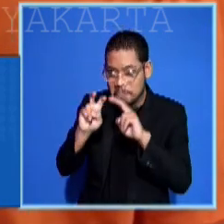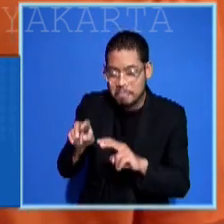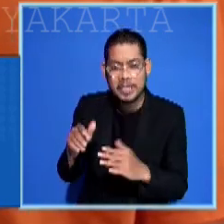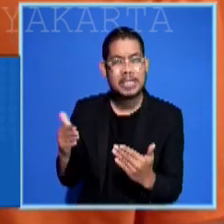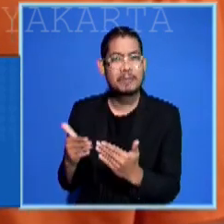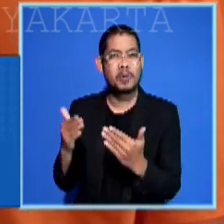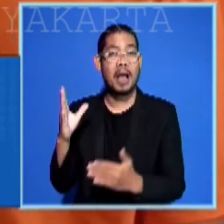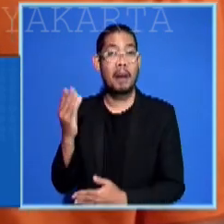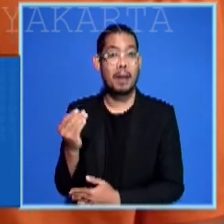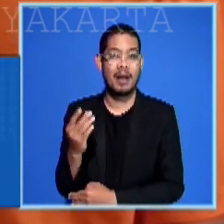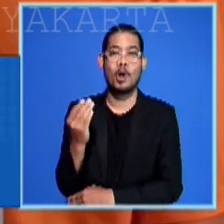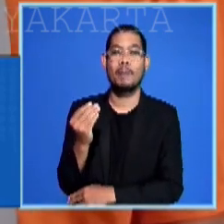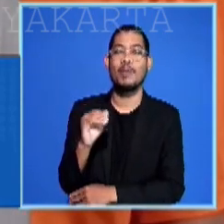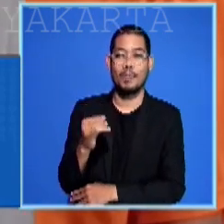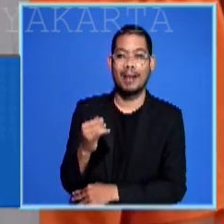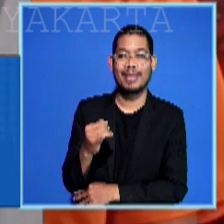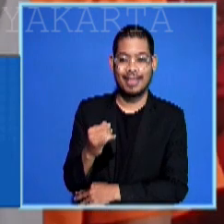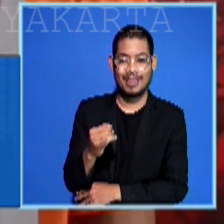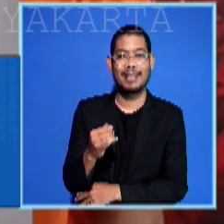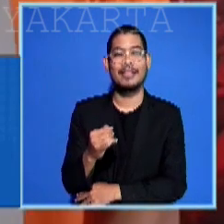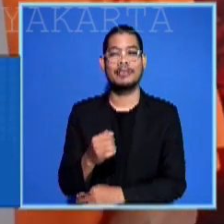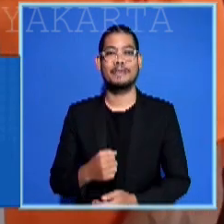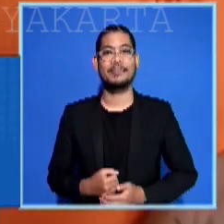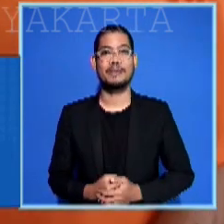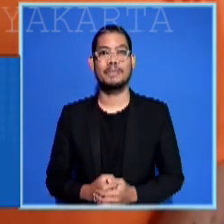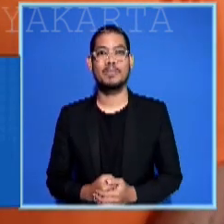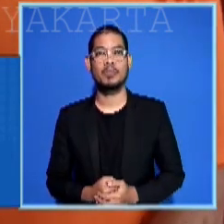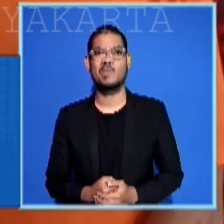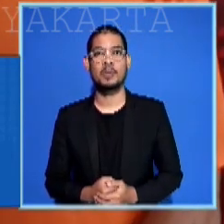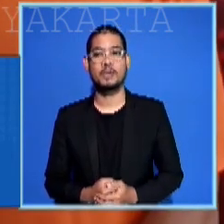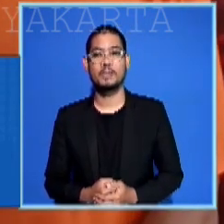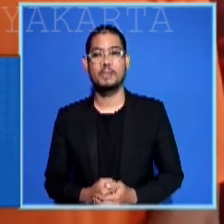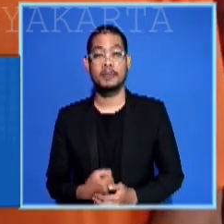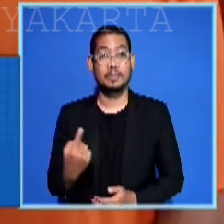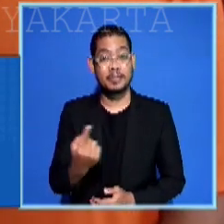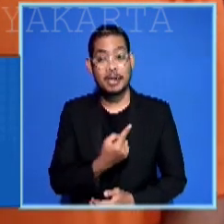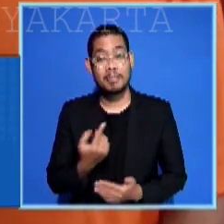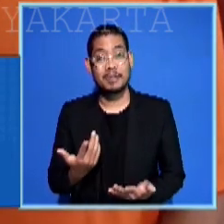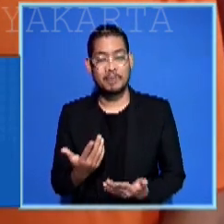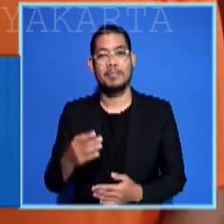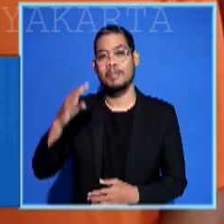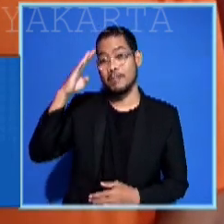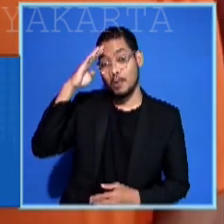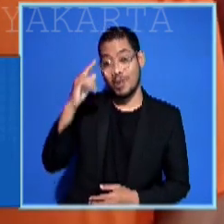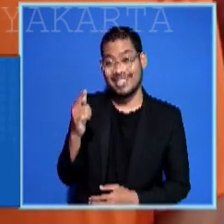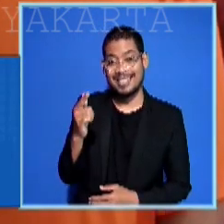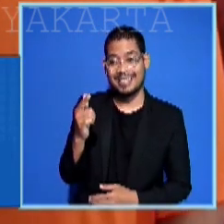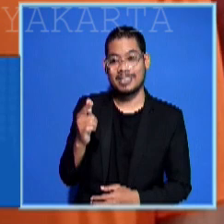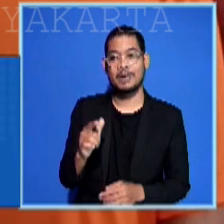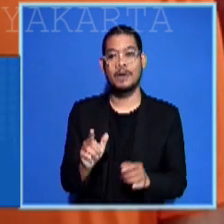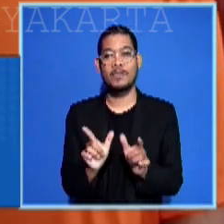19 Januari 2024 ini kami dari unit Reskrim Polsek Wates ini